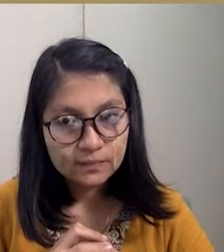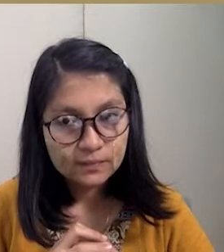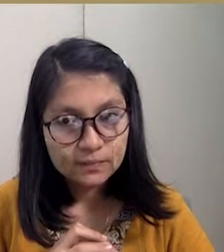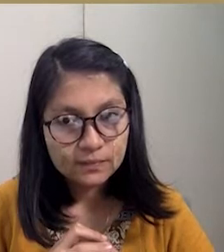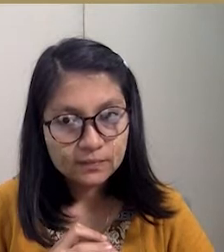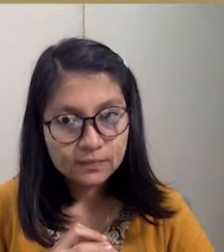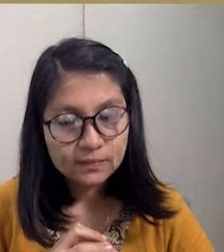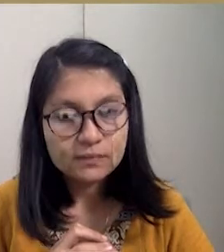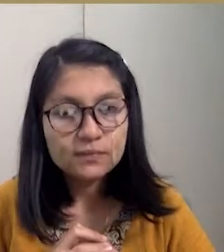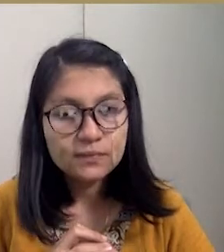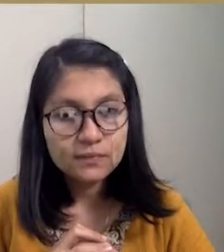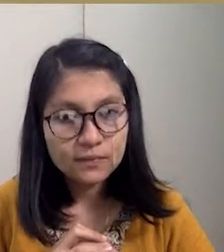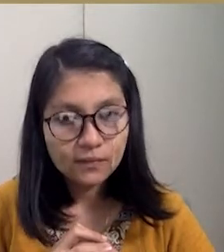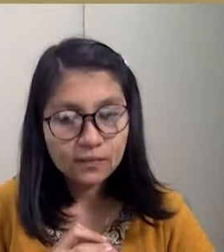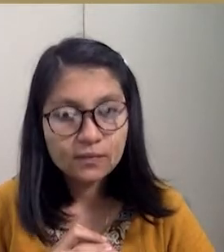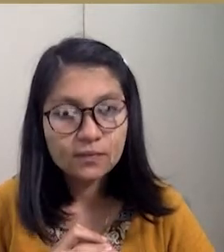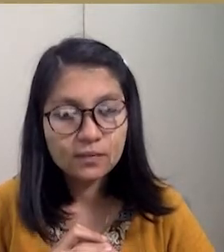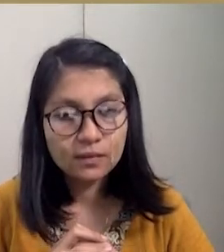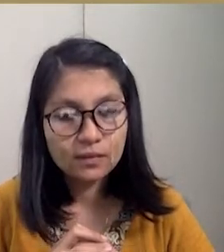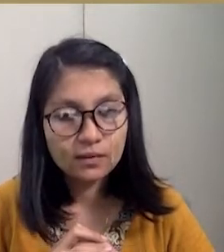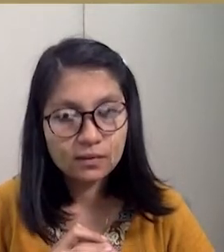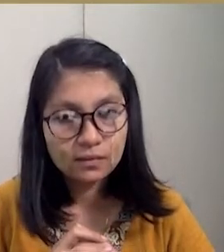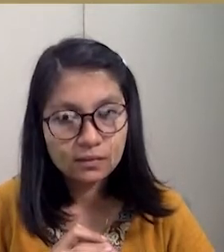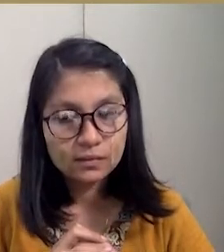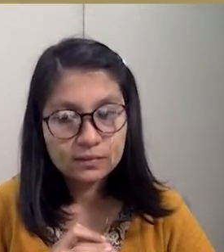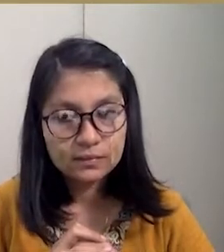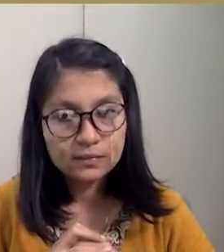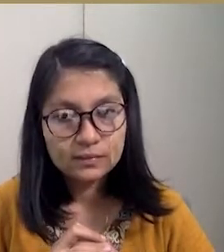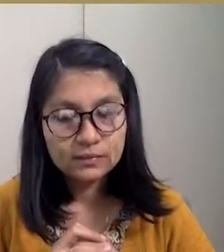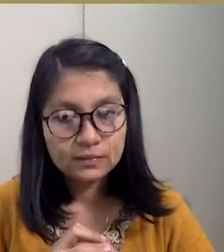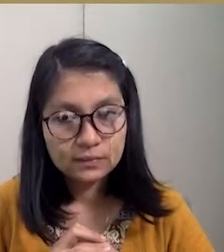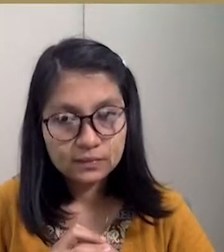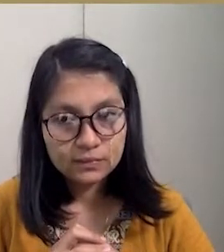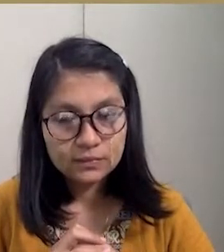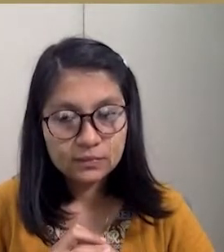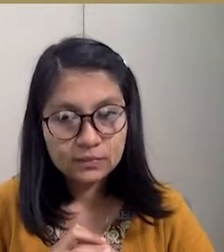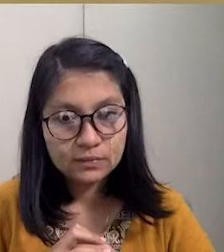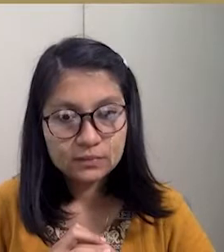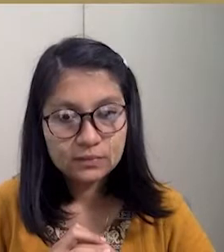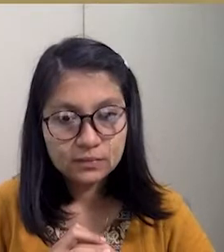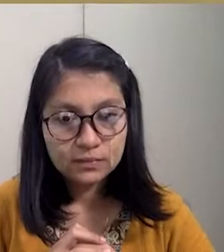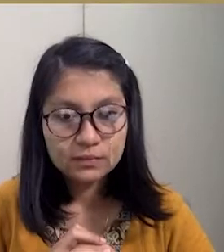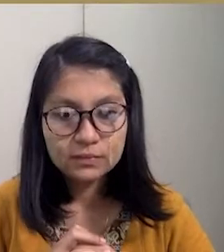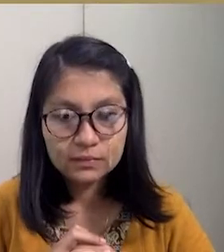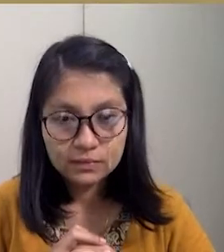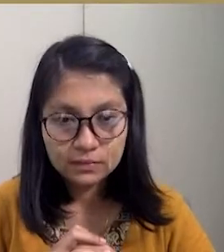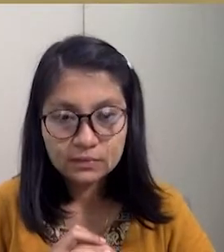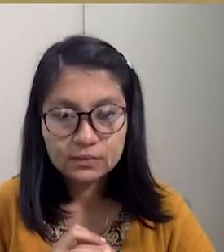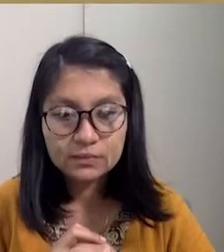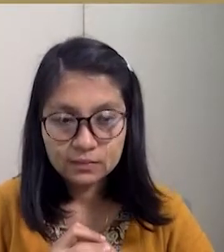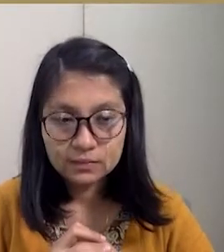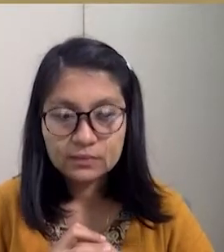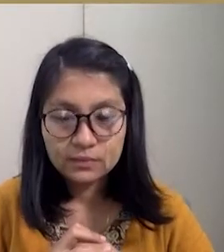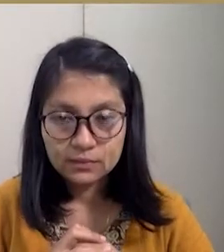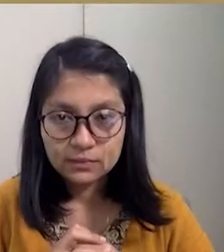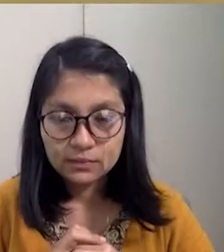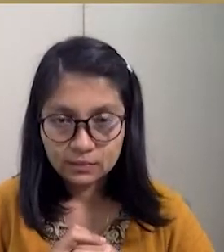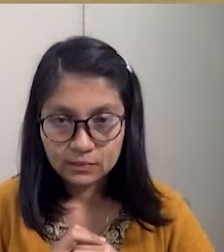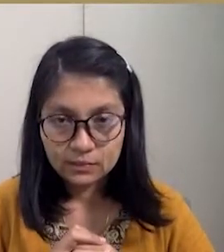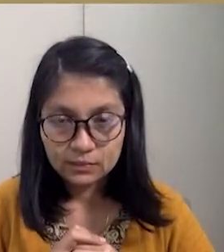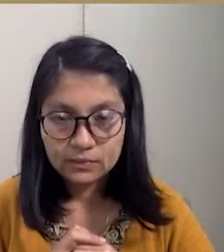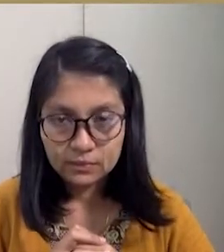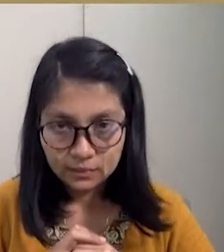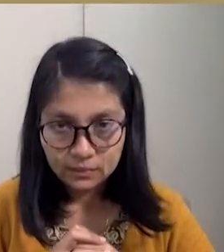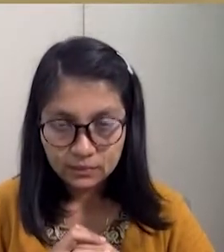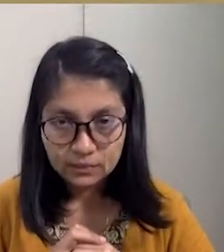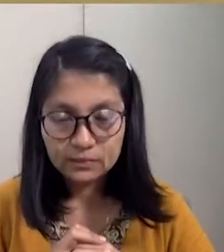ကျတော့အခုဆိုလို့ရှိရင်တဘောကကျွန်တော်တို့အလုပ်သမားတန်ရာရှိရုံးကနေပြီးတော့ကျွန်တော်တို့ဒါ hotline hotline မျိုးကျွန်တော်တို့